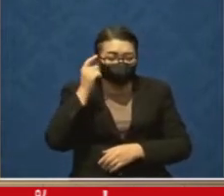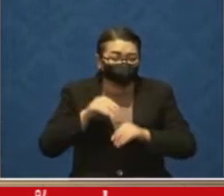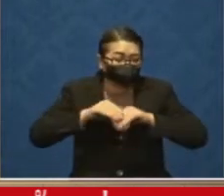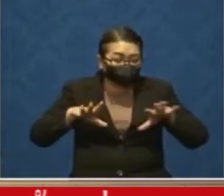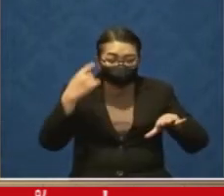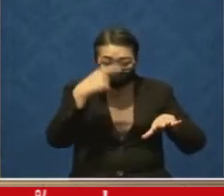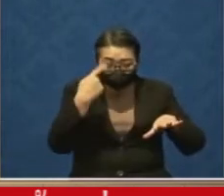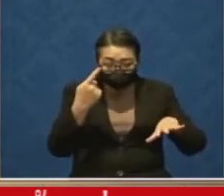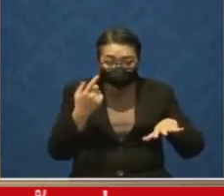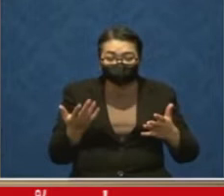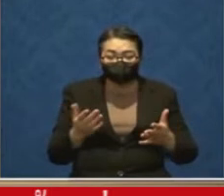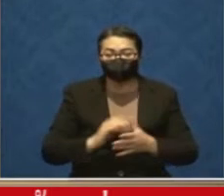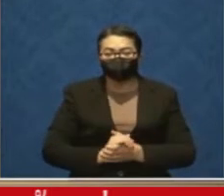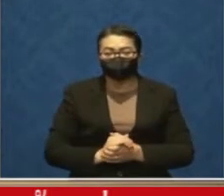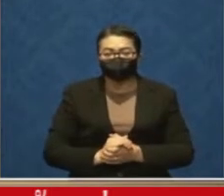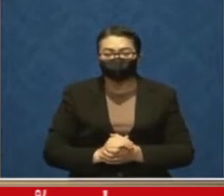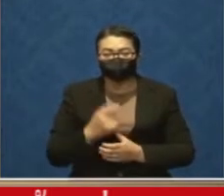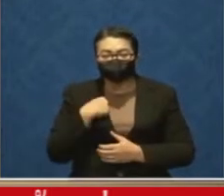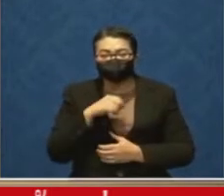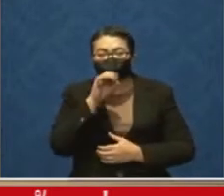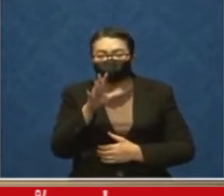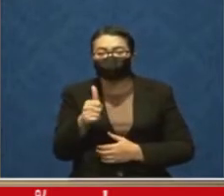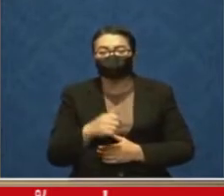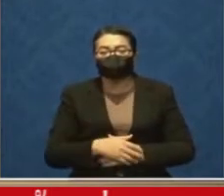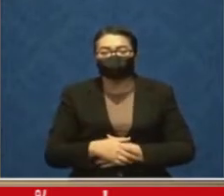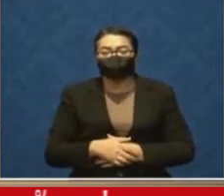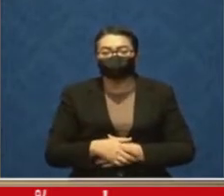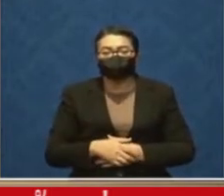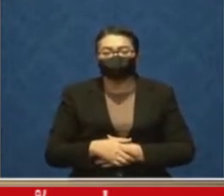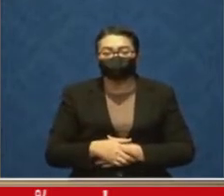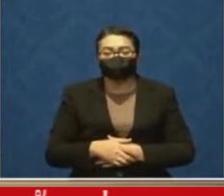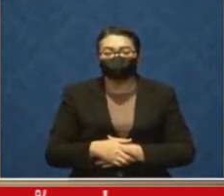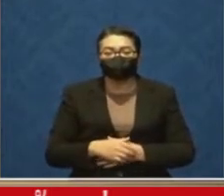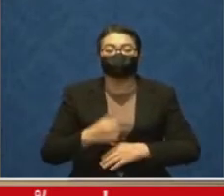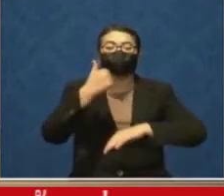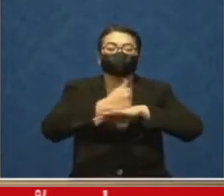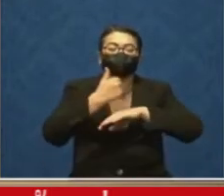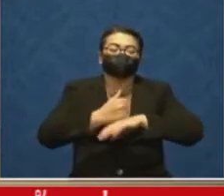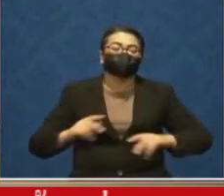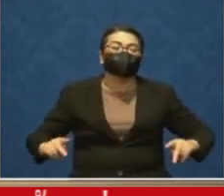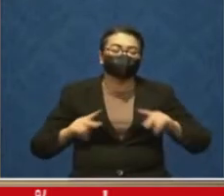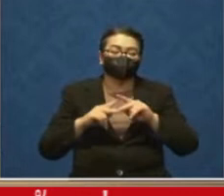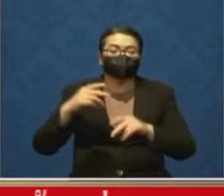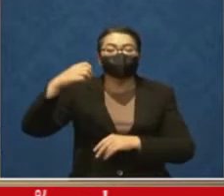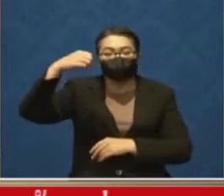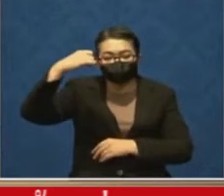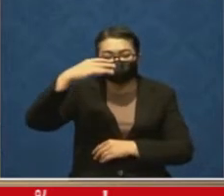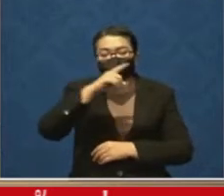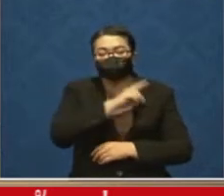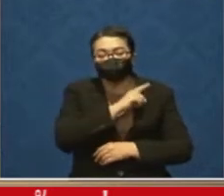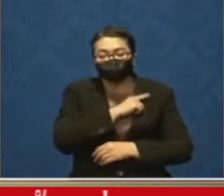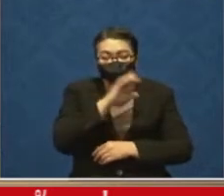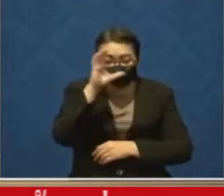คนนะครับแฉะว่าใครอยู่เบ้องหังว่าก็ได้ครับท่านรัฐมนตรีพลังงานนแครั